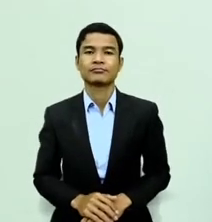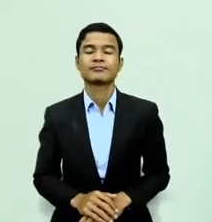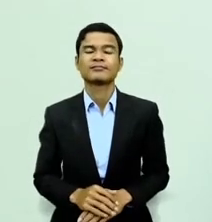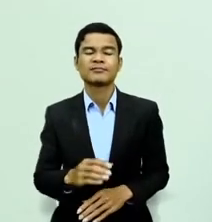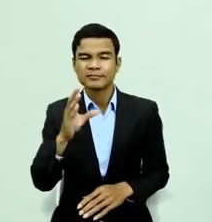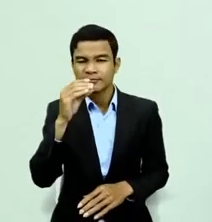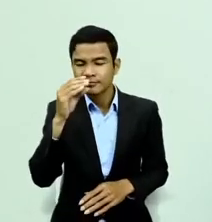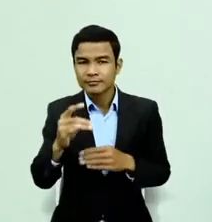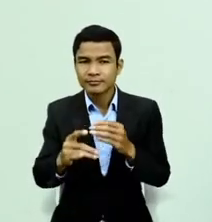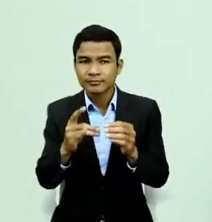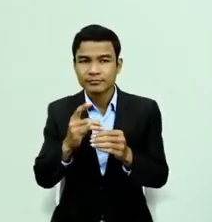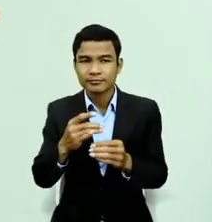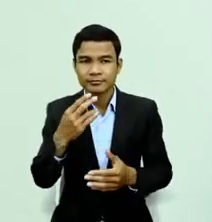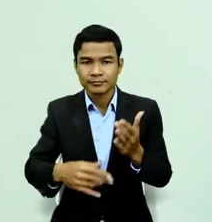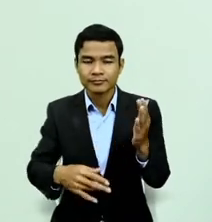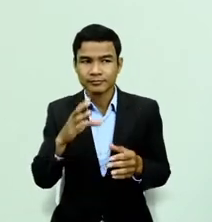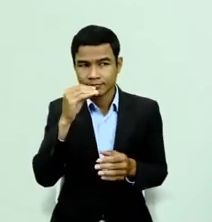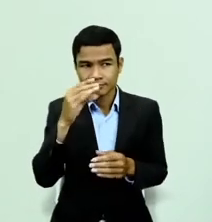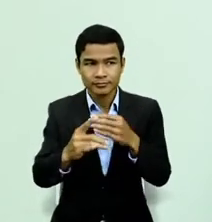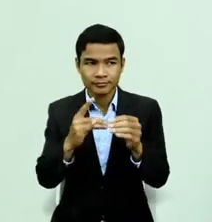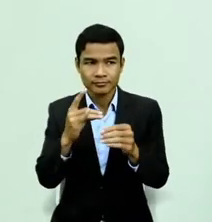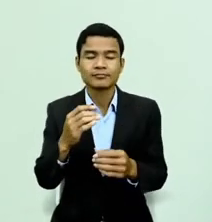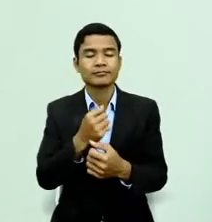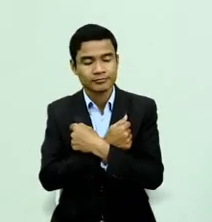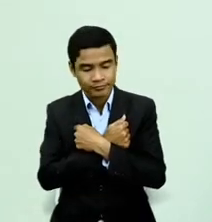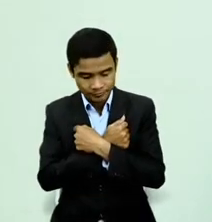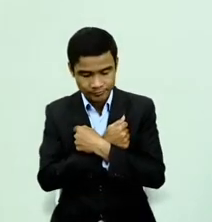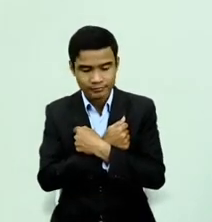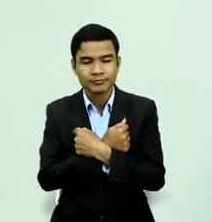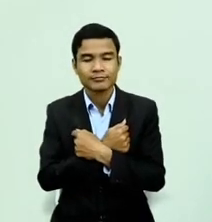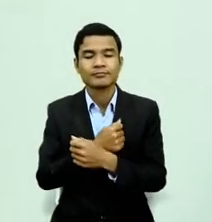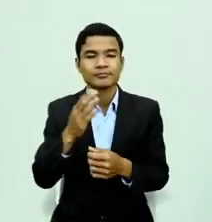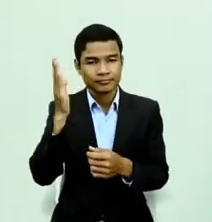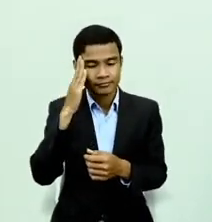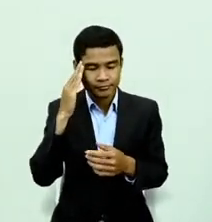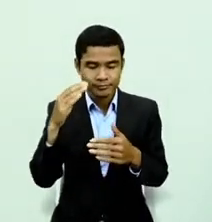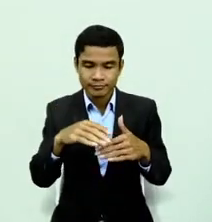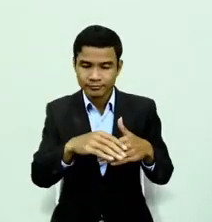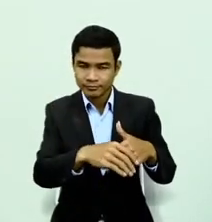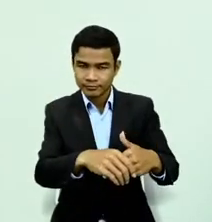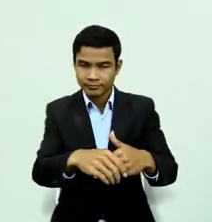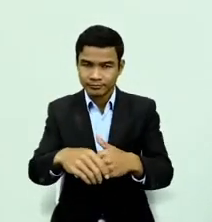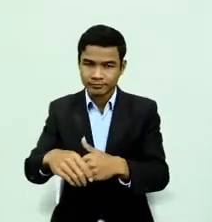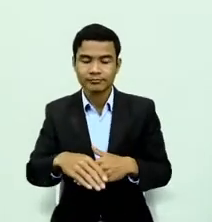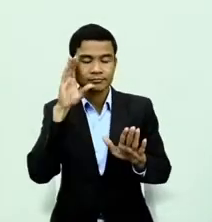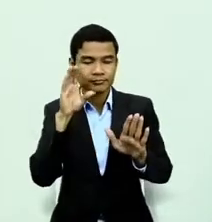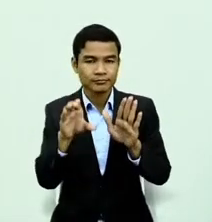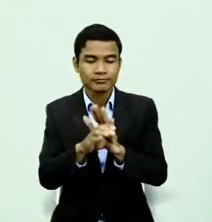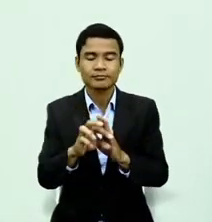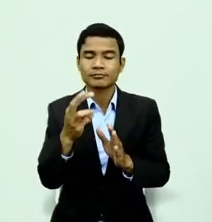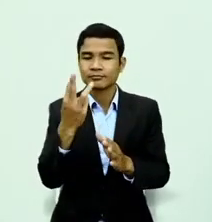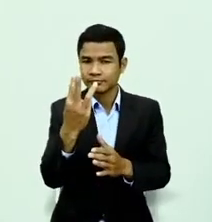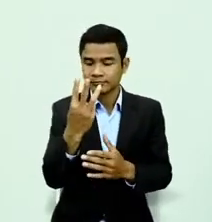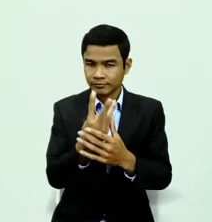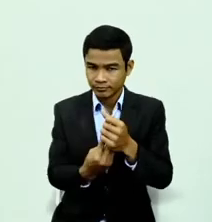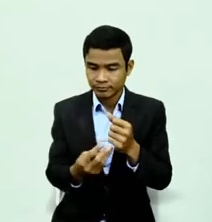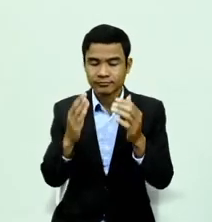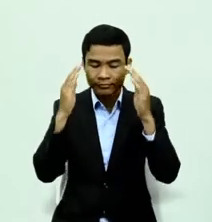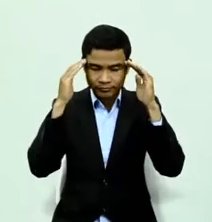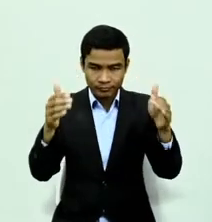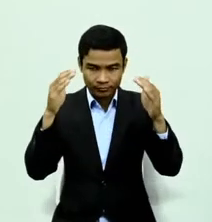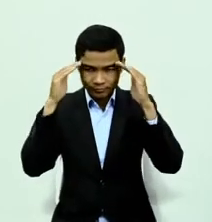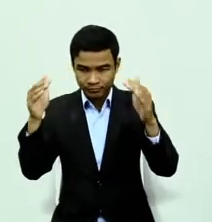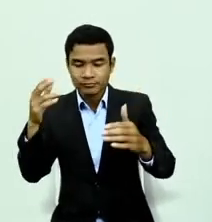Chị bí ấy cớn. Chà, nè chị ông phí ca sở lãnh rộp án. Khả nè, chẳng khả nông rục hiệp tầng bày ní cứ bắt đầu tới lỡ. Ở vậy đó